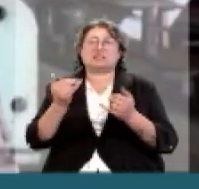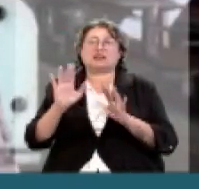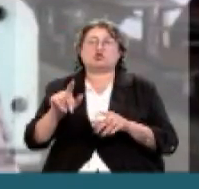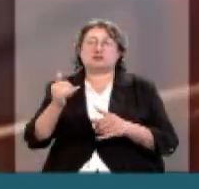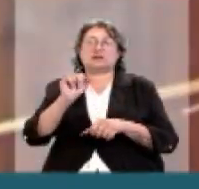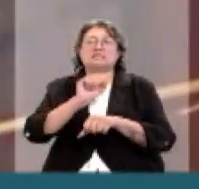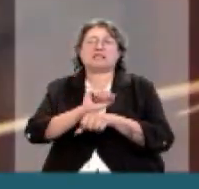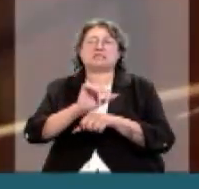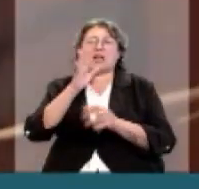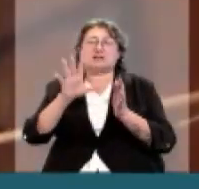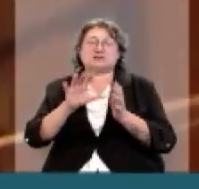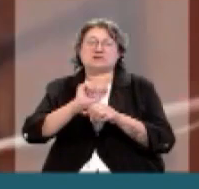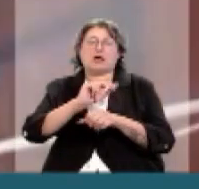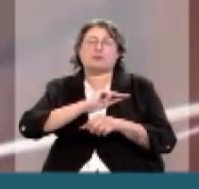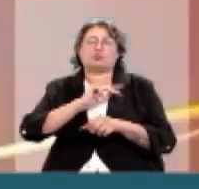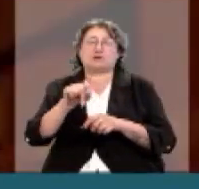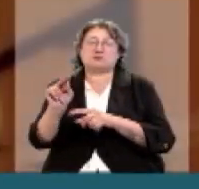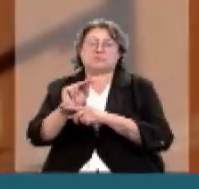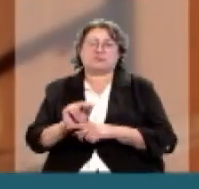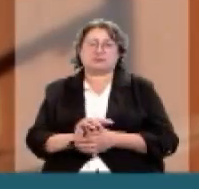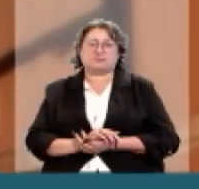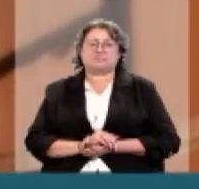2027-2028 жылдарға жоспарланған ауқымды жұмыстар